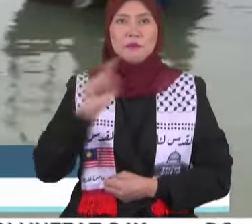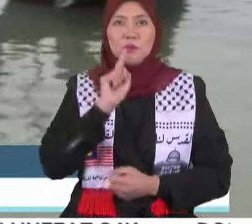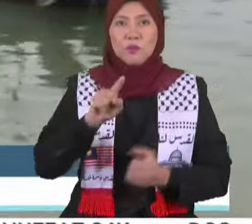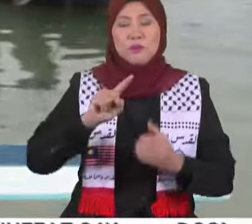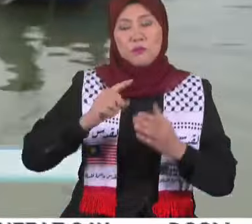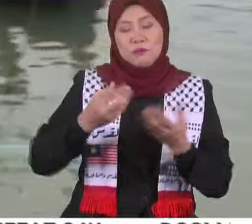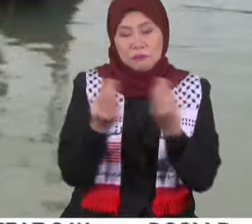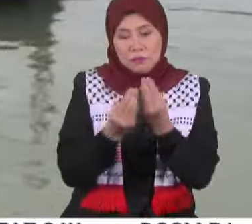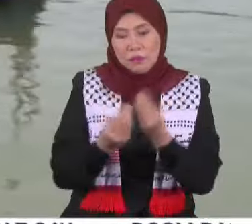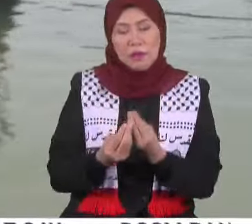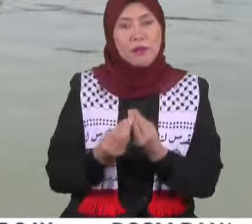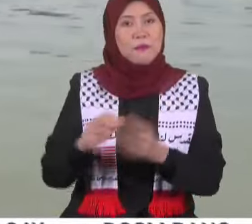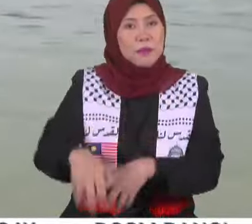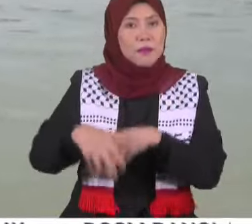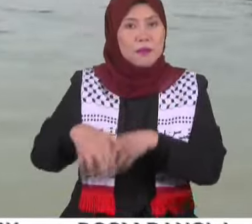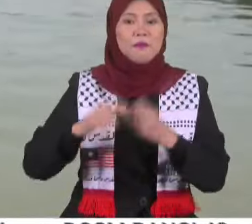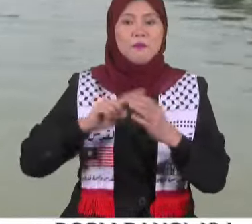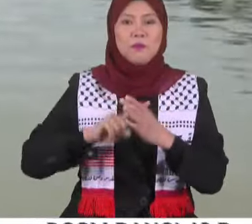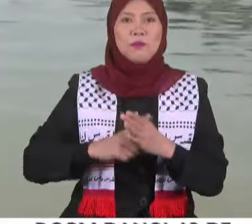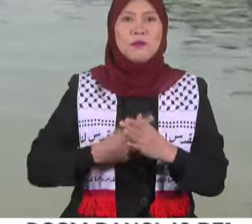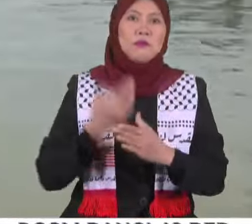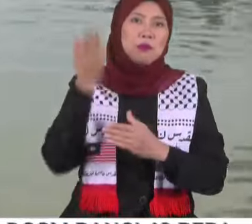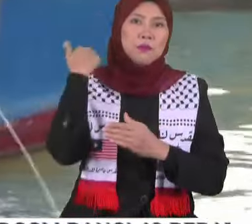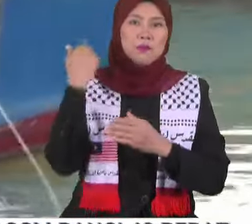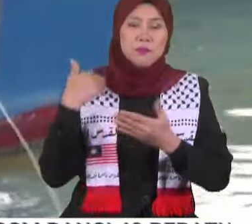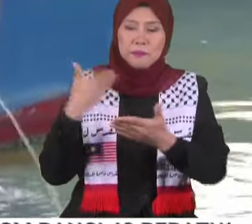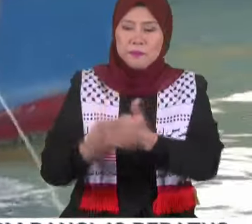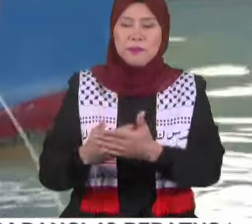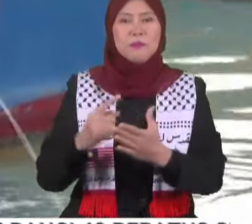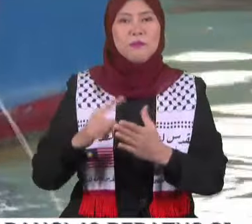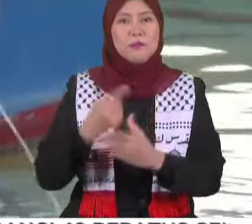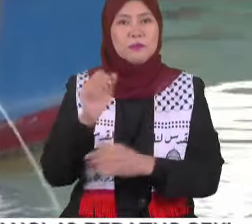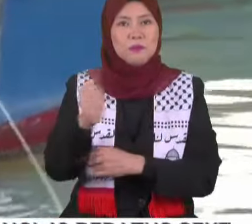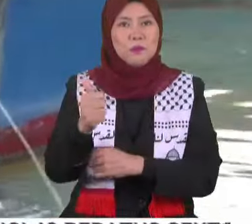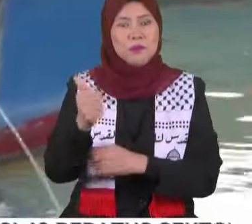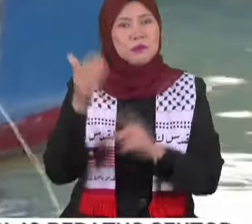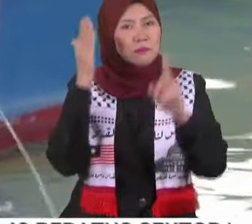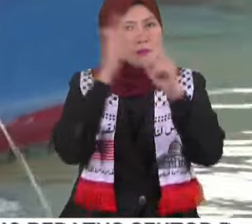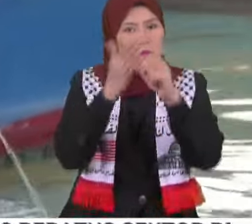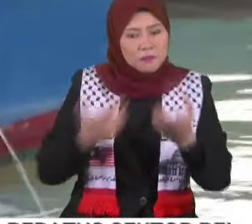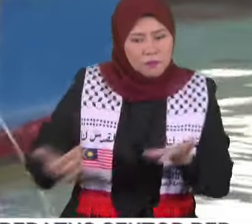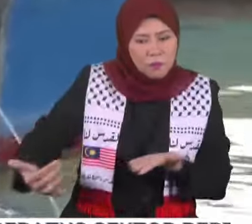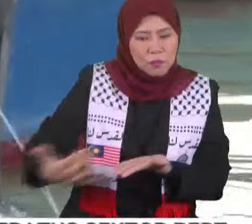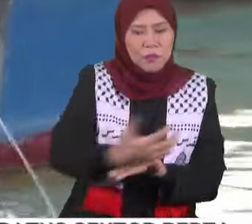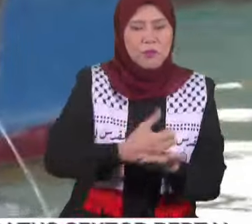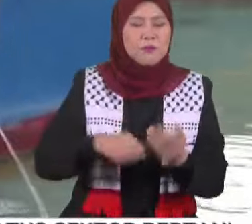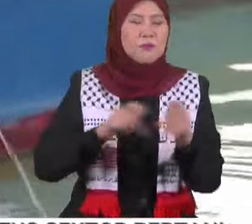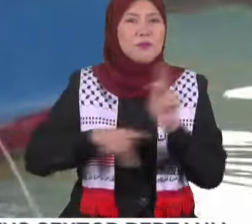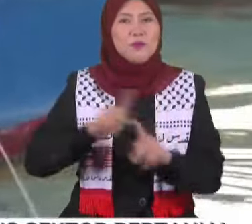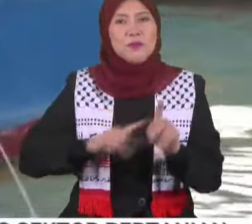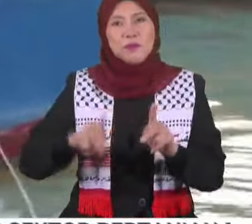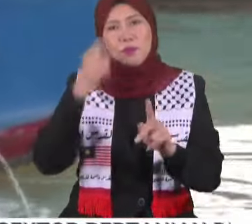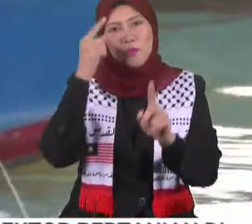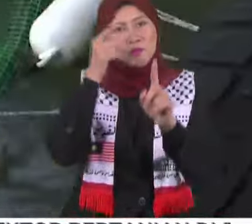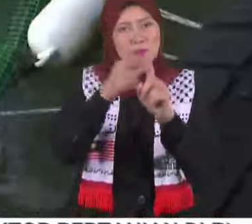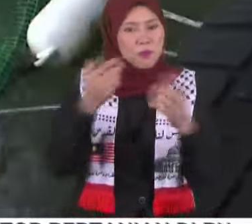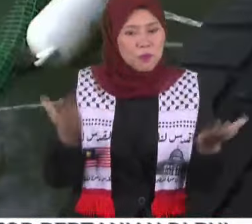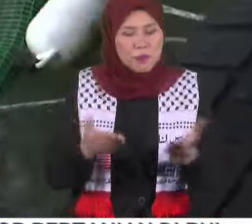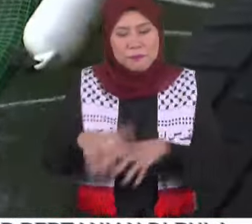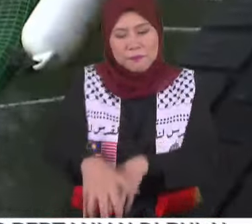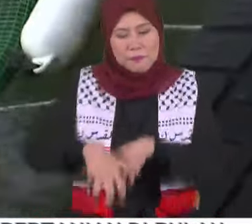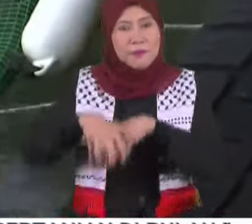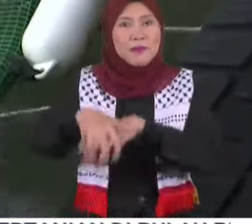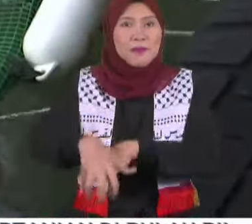bulan lalu akan berlangsung sehingga Oktober ini. Ia bertujuan mengumpul data profil penduduk yang menjalankan aktiviti pertanian,